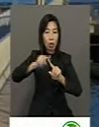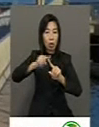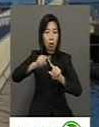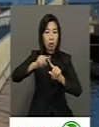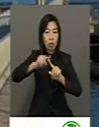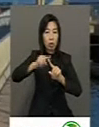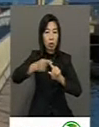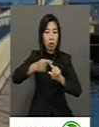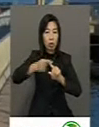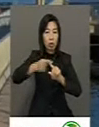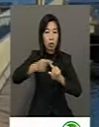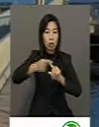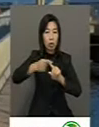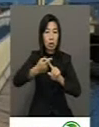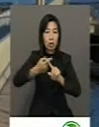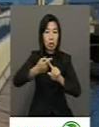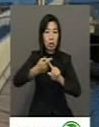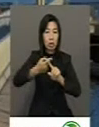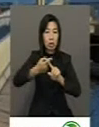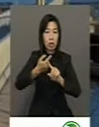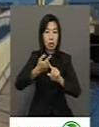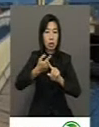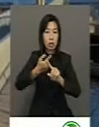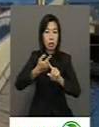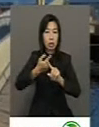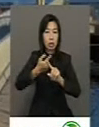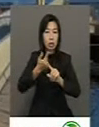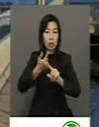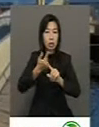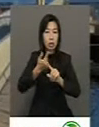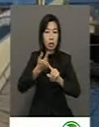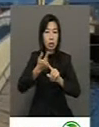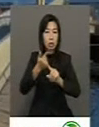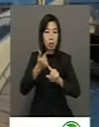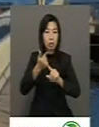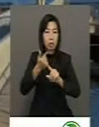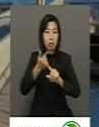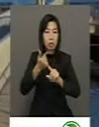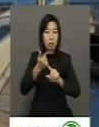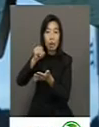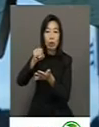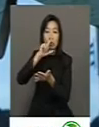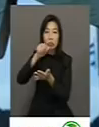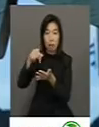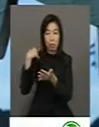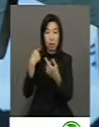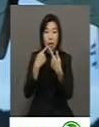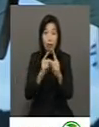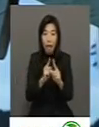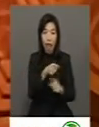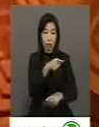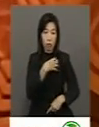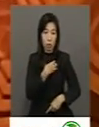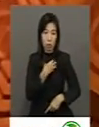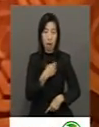นะคะมีทั้งต้องการมาศึกษามาทำงานแล้วก็มาลงทุนในนิวซีแลนด์ค่ะแต่ต้องมาดูกฎหมายกันหน่อยนะคะเพราะการที่จะมาเป็นพลเมืองนิ